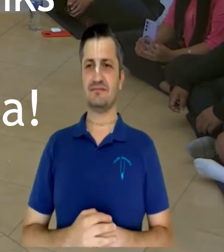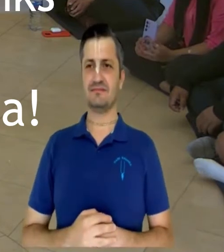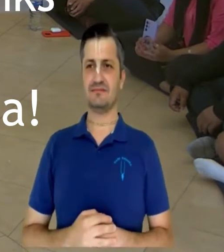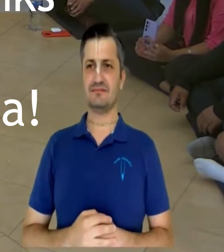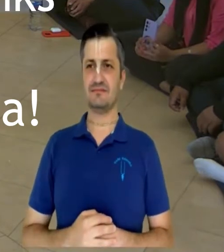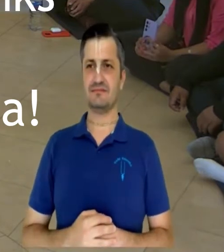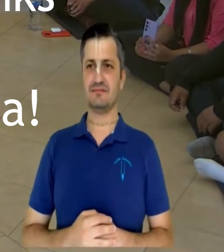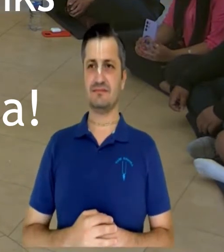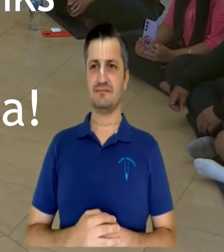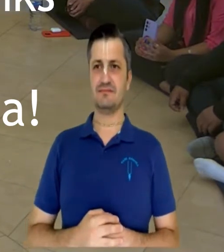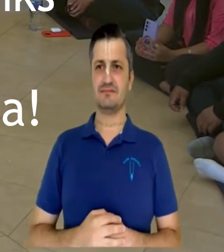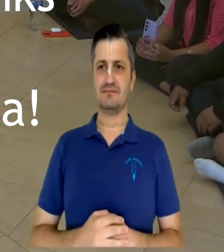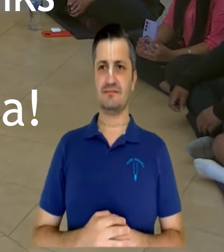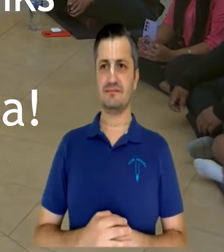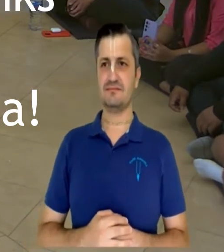बिहारी